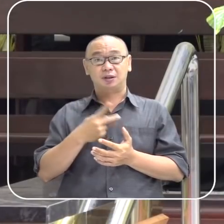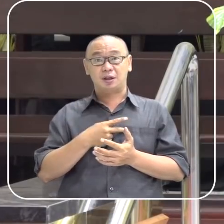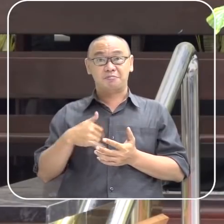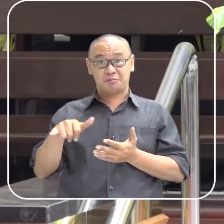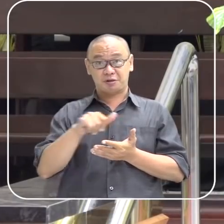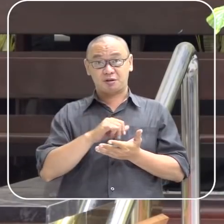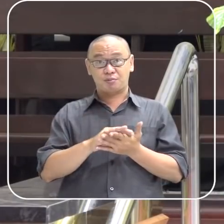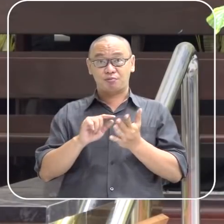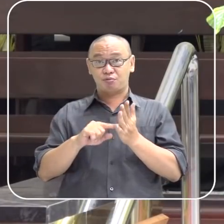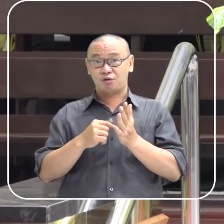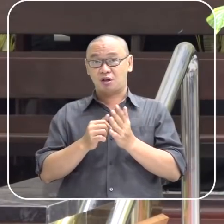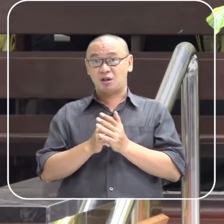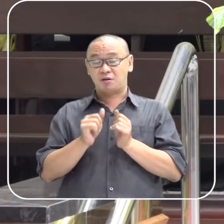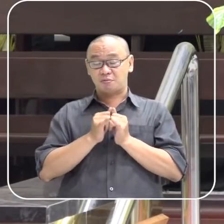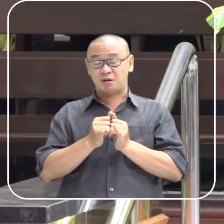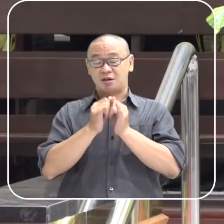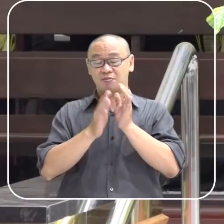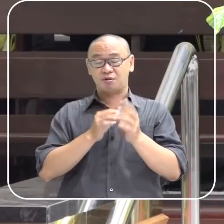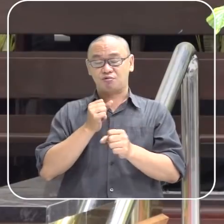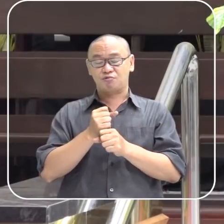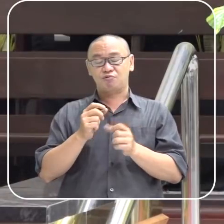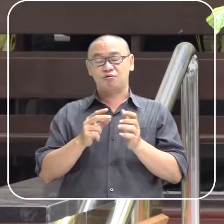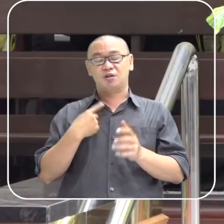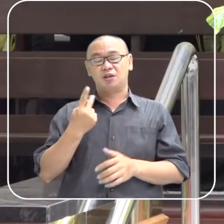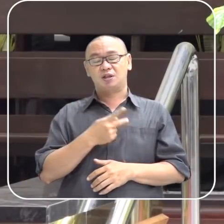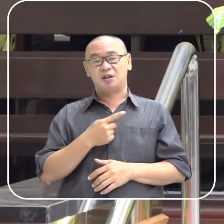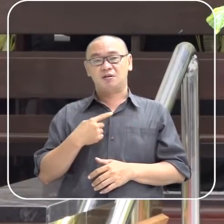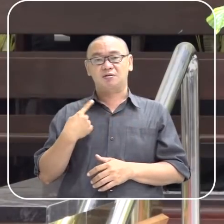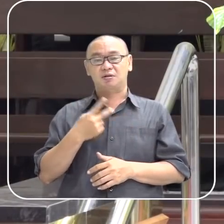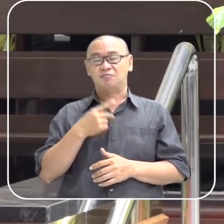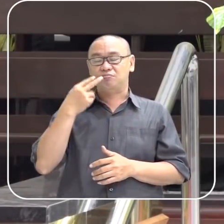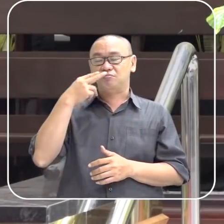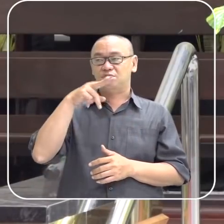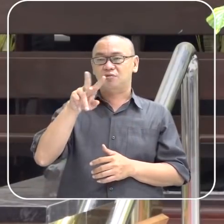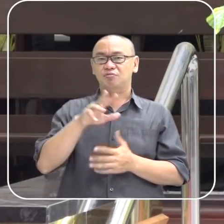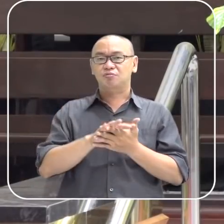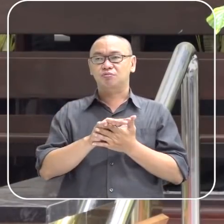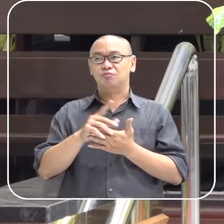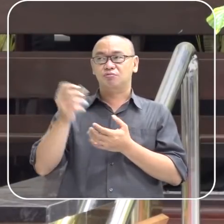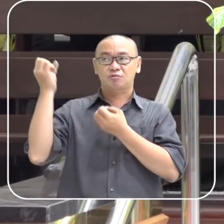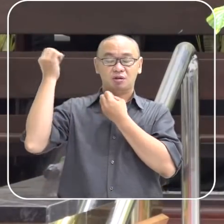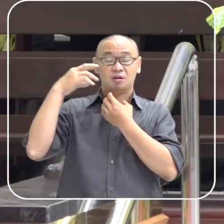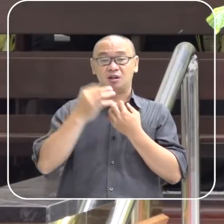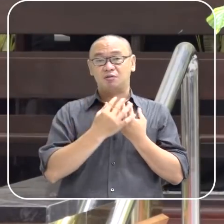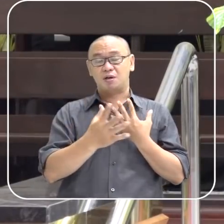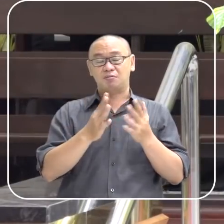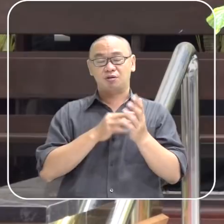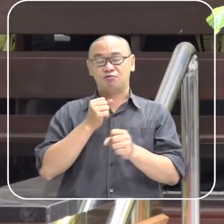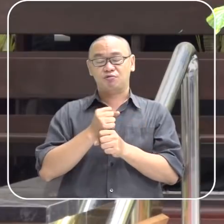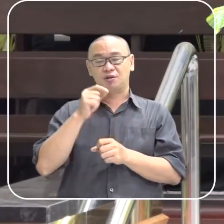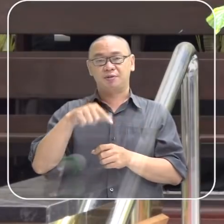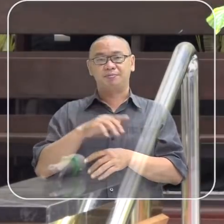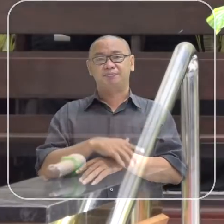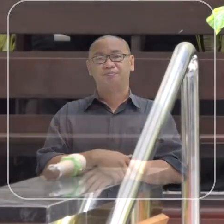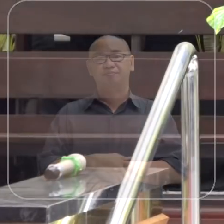Sesaat lagi kita akan bersama memulai ibadah Minggu kita, tapi mari kita simak terlebih dahulu tayangan Warta